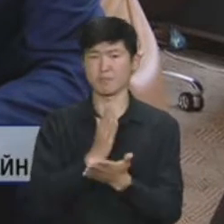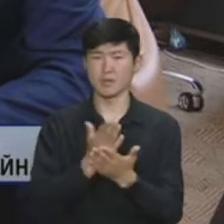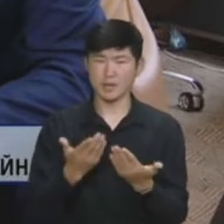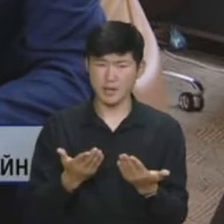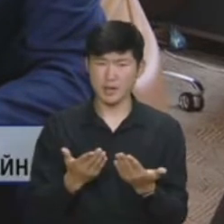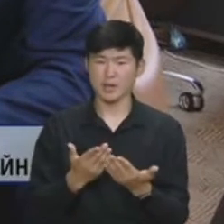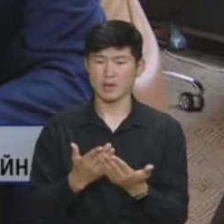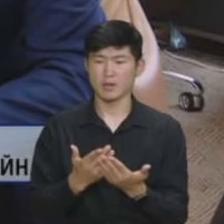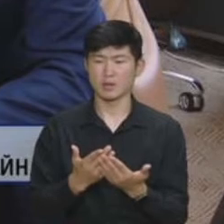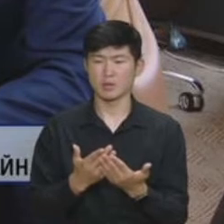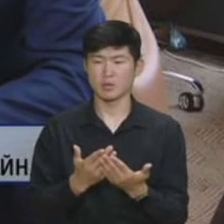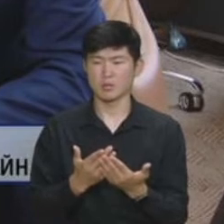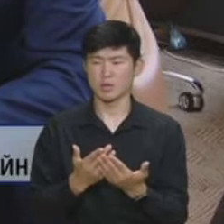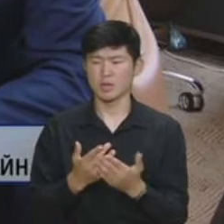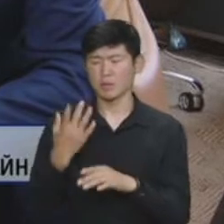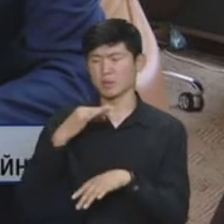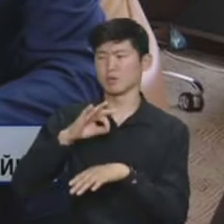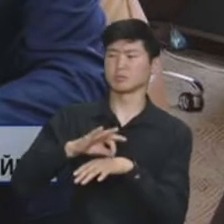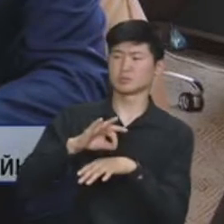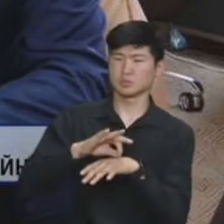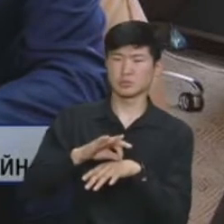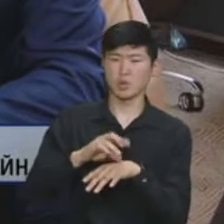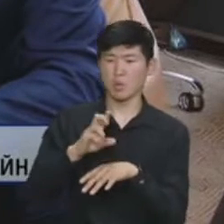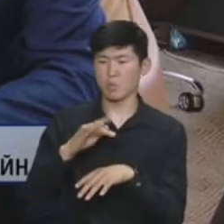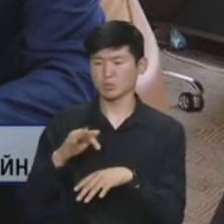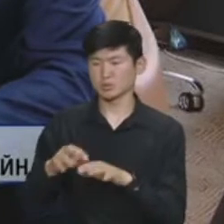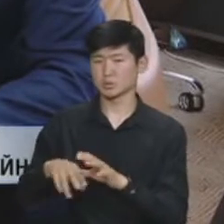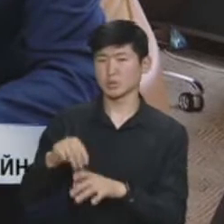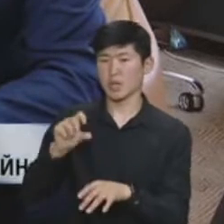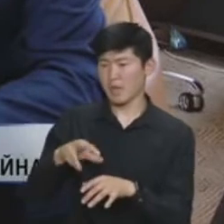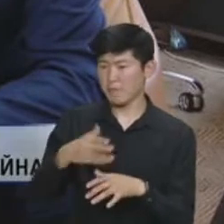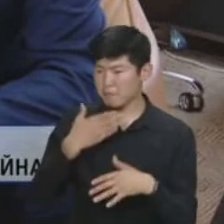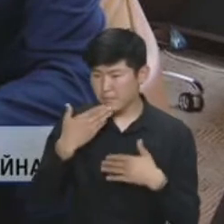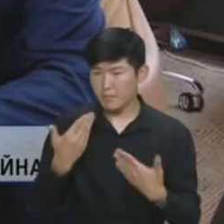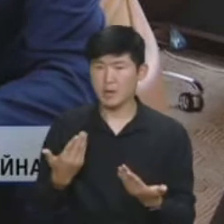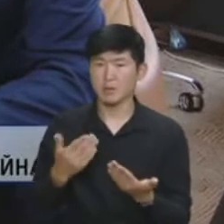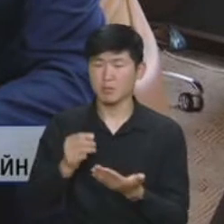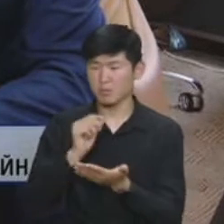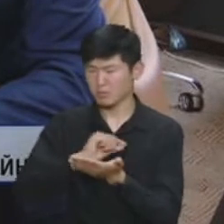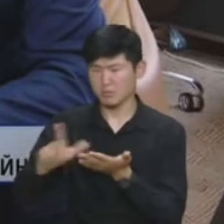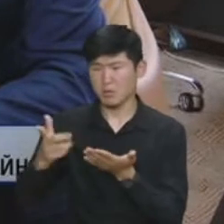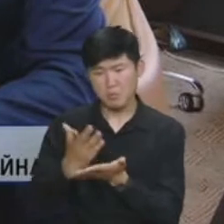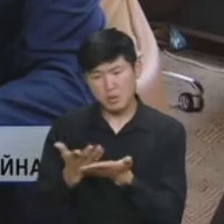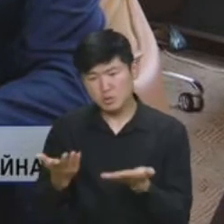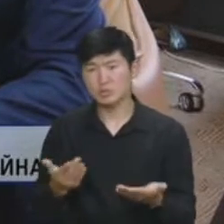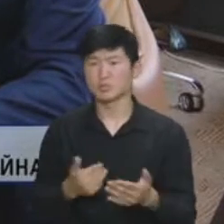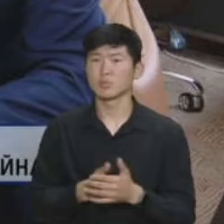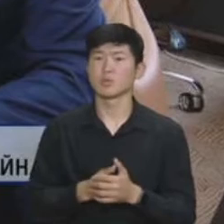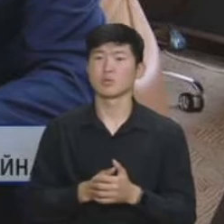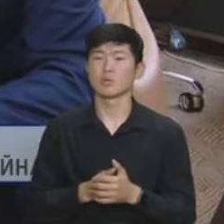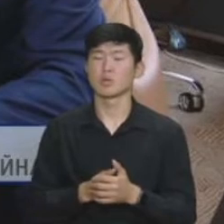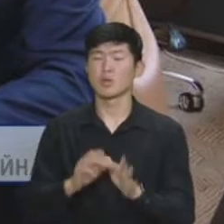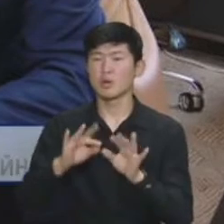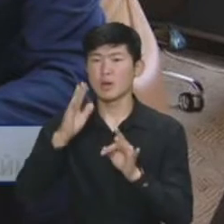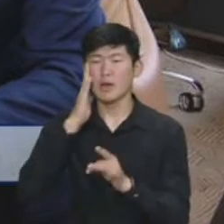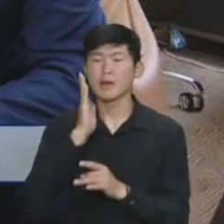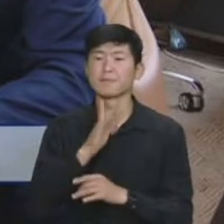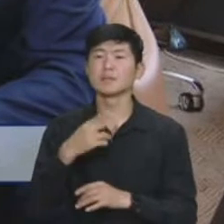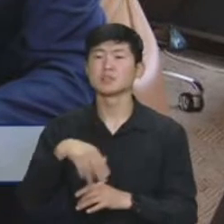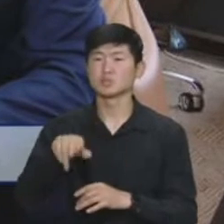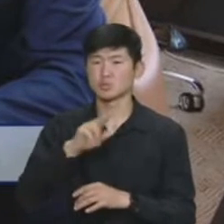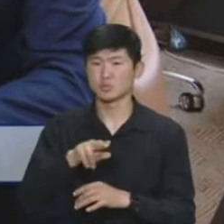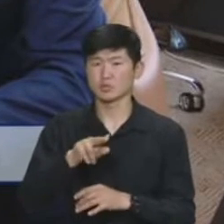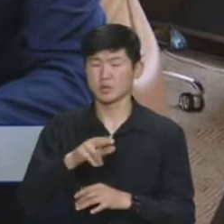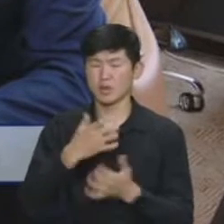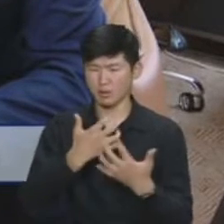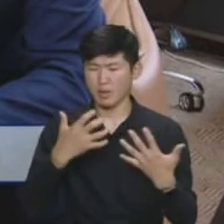байна. Ялангуяа нөгөө онц татгүй хүүхдүүдийн одоо булчин суулдаг юм нэхэд тасарчсан хэрэг өндөр үнэтэй байна гэдэг юм уу. Аа маш олон эцэг эхчүүд бас